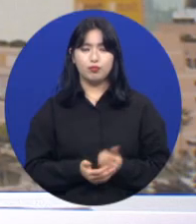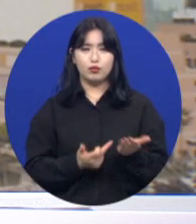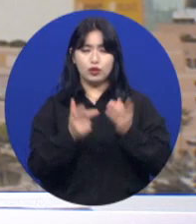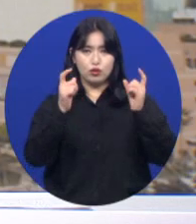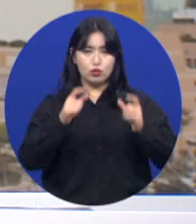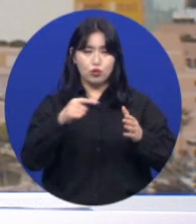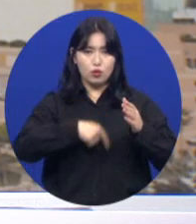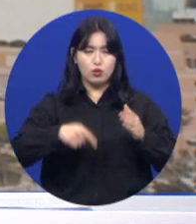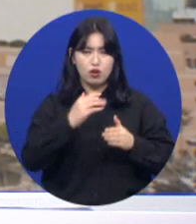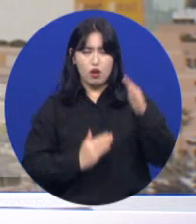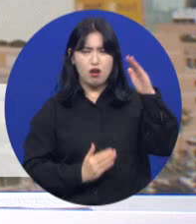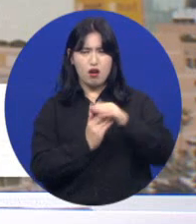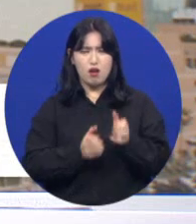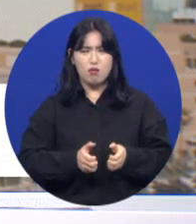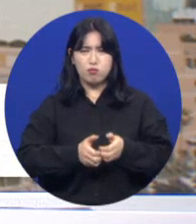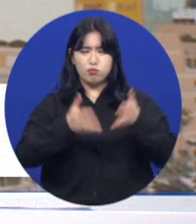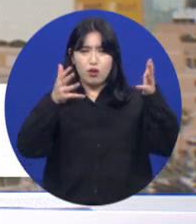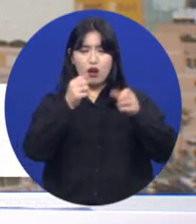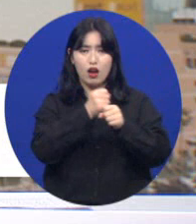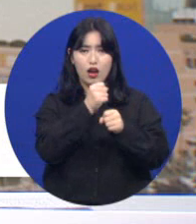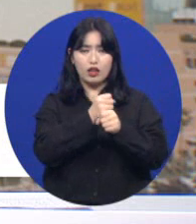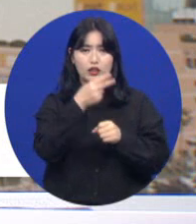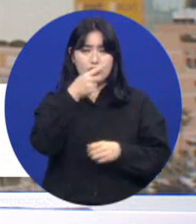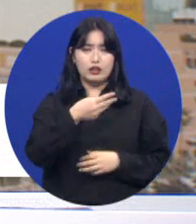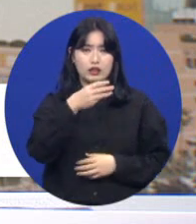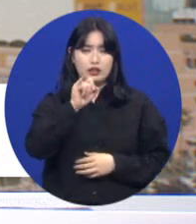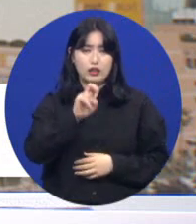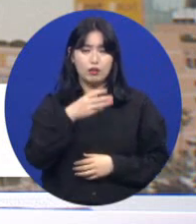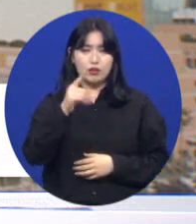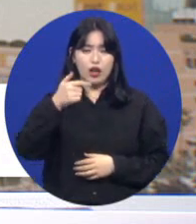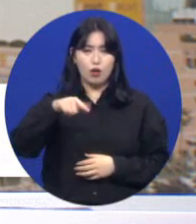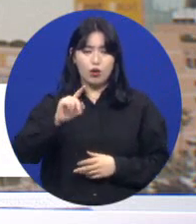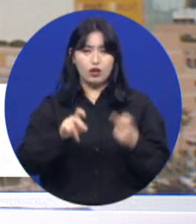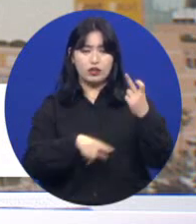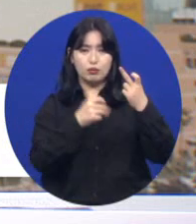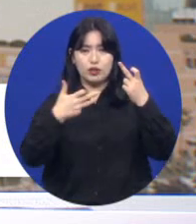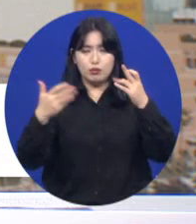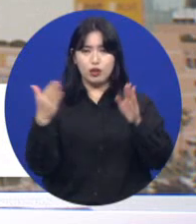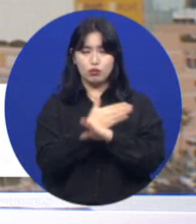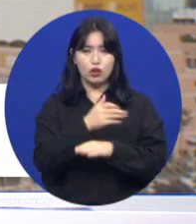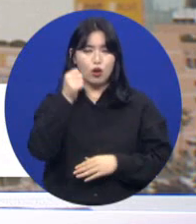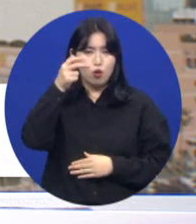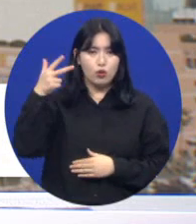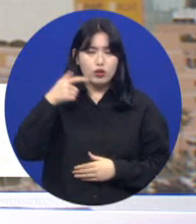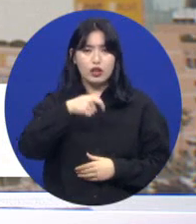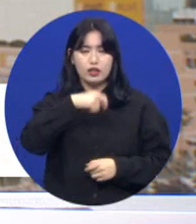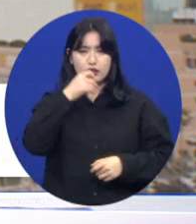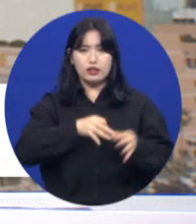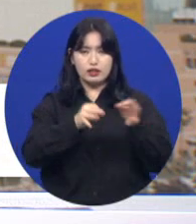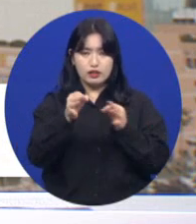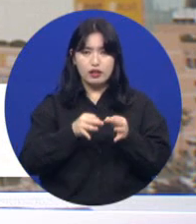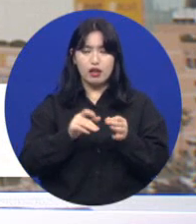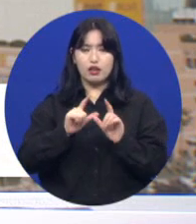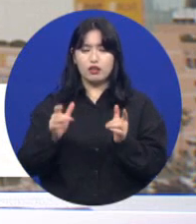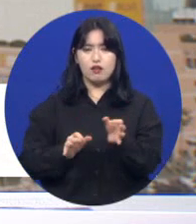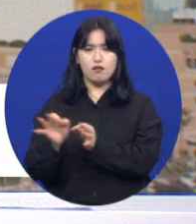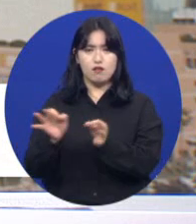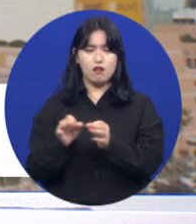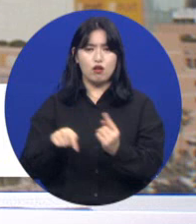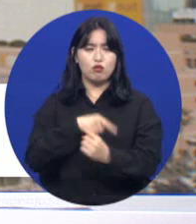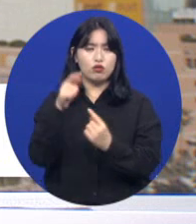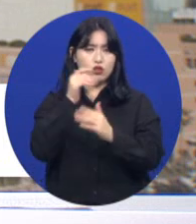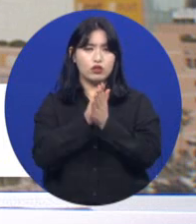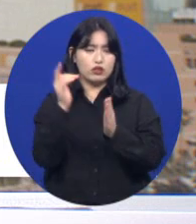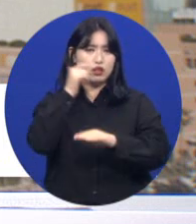제주도 내 최고층 건물인 드림타워가 다음 달 18일부터 호텔과 식당, 상가 등의 영업을